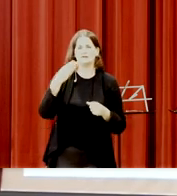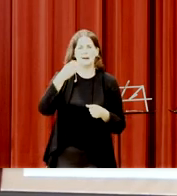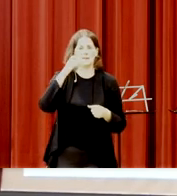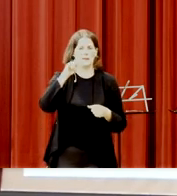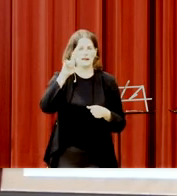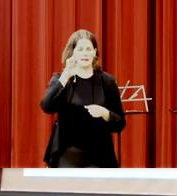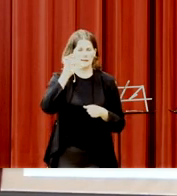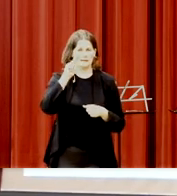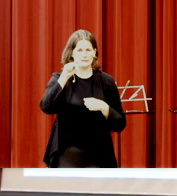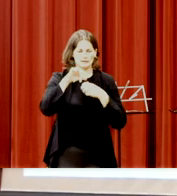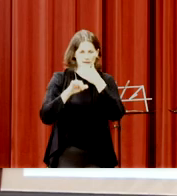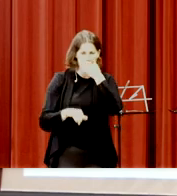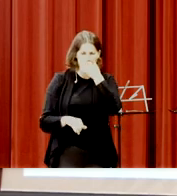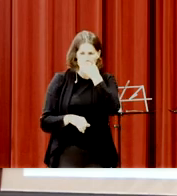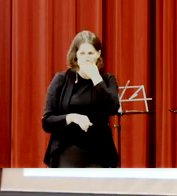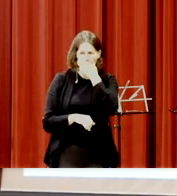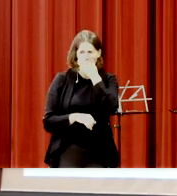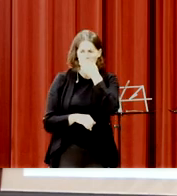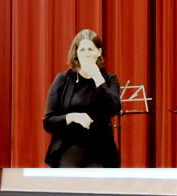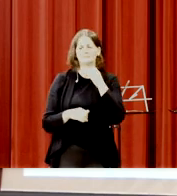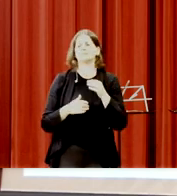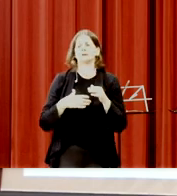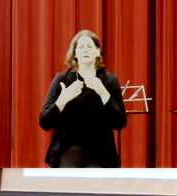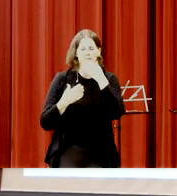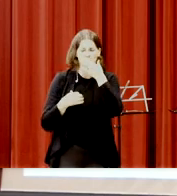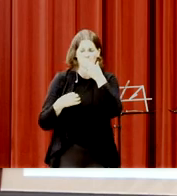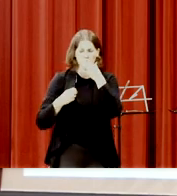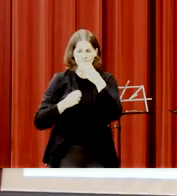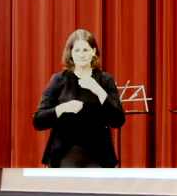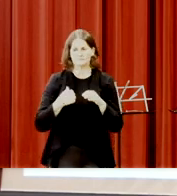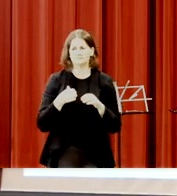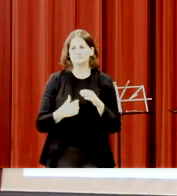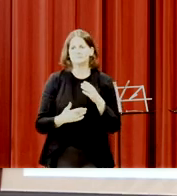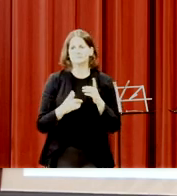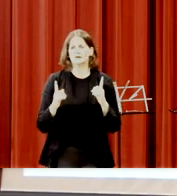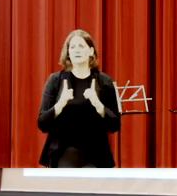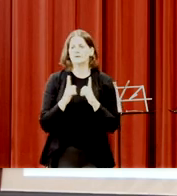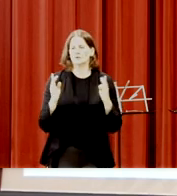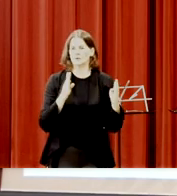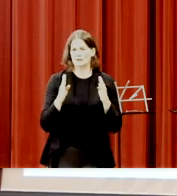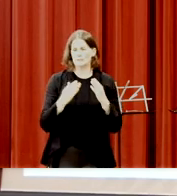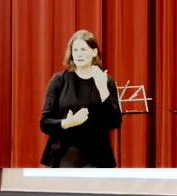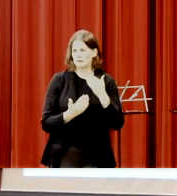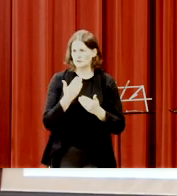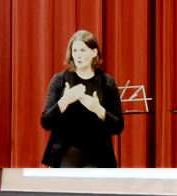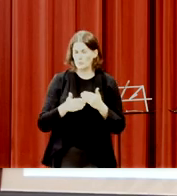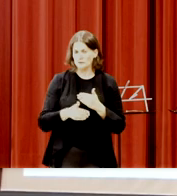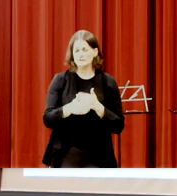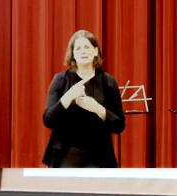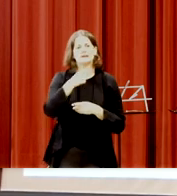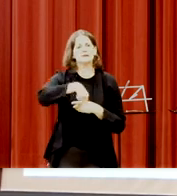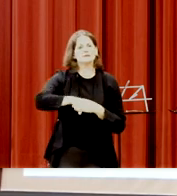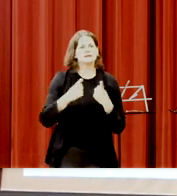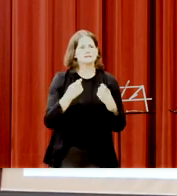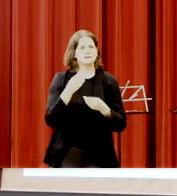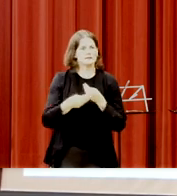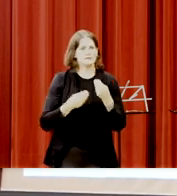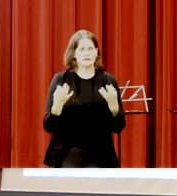què hem de fer? Doncs, consellera, continuo demanant. El que hem de fer és, com a mínim, tenir un projecte